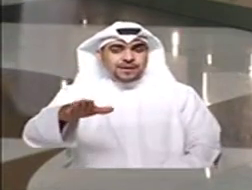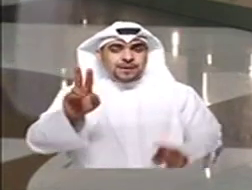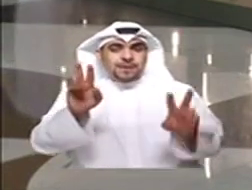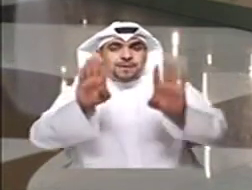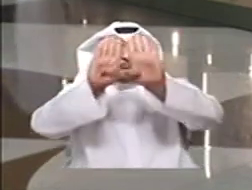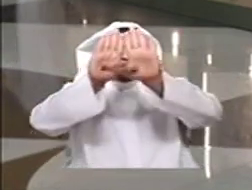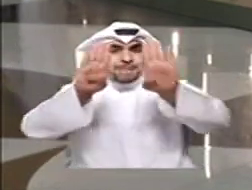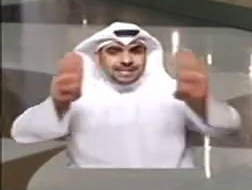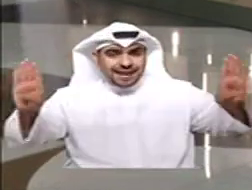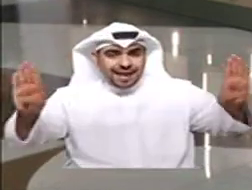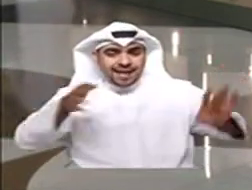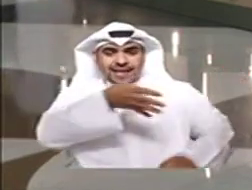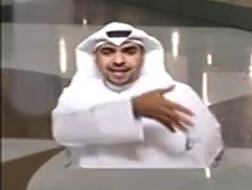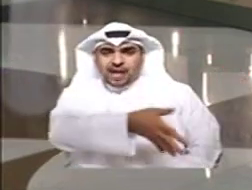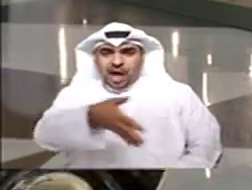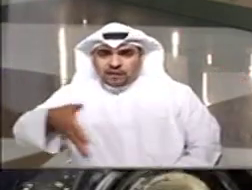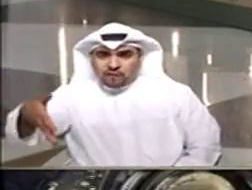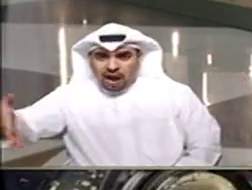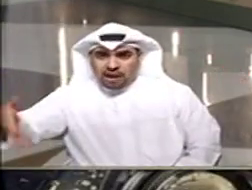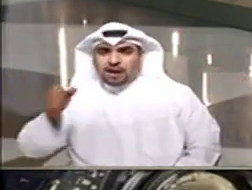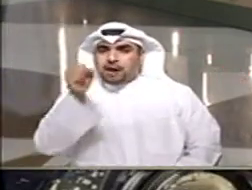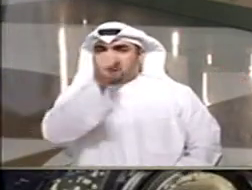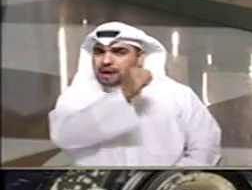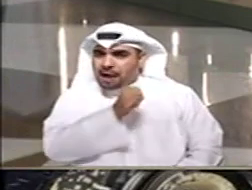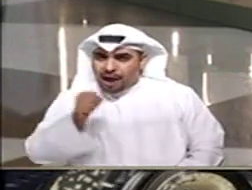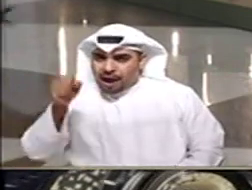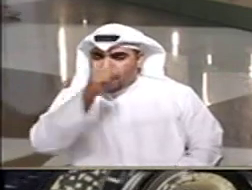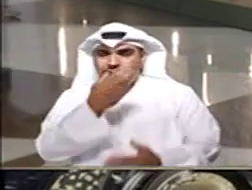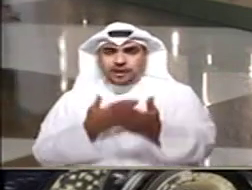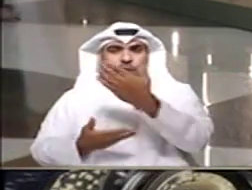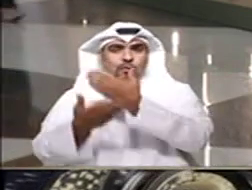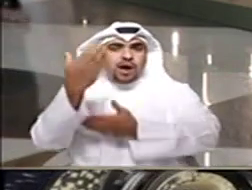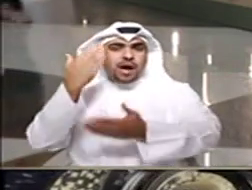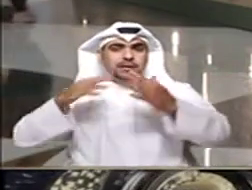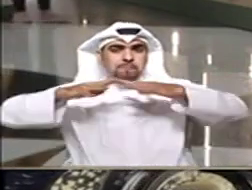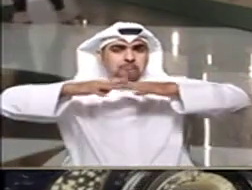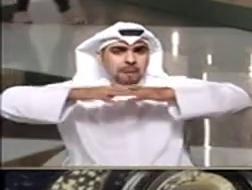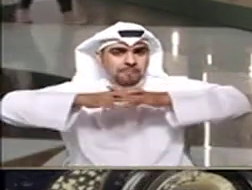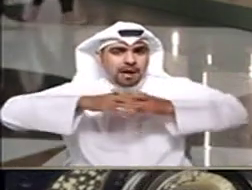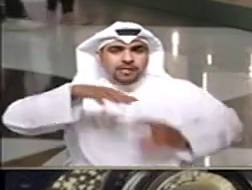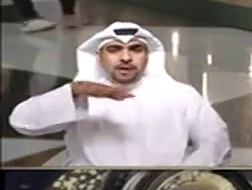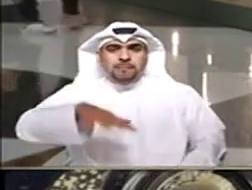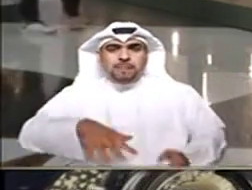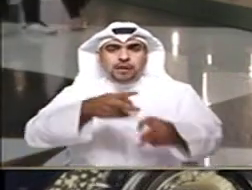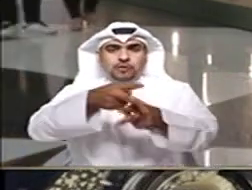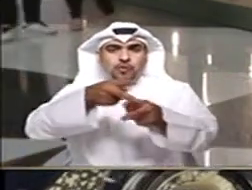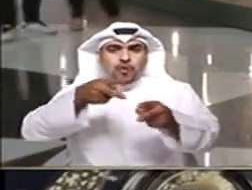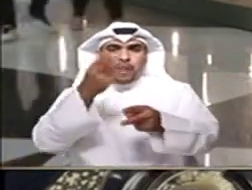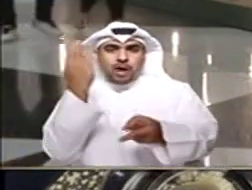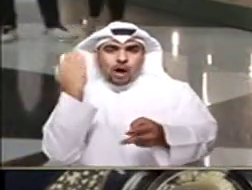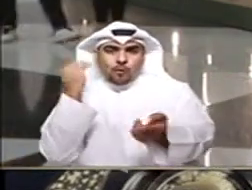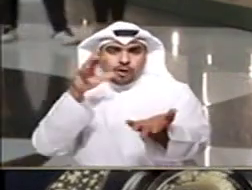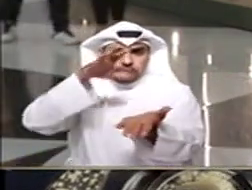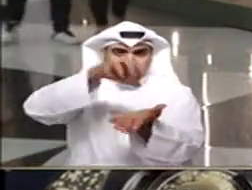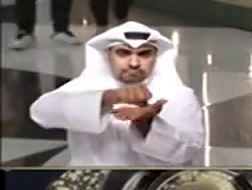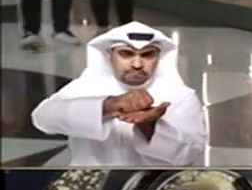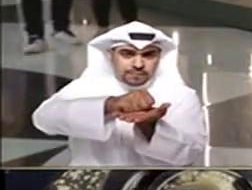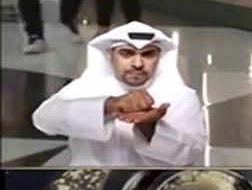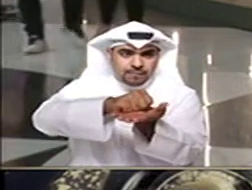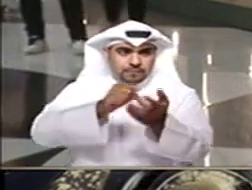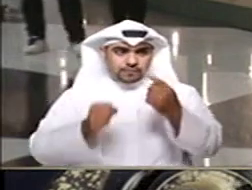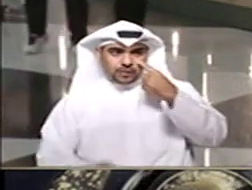الجوانب لترسيخ الوحدة الوطنية والتلاحم الشهداء وأبناء الكويت أثناء فترة الغزو. وكما ترون خلفي